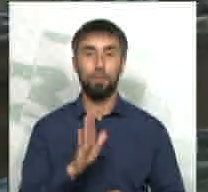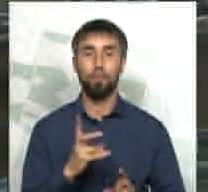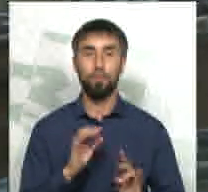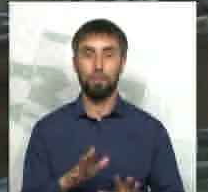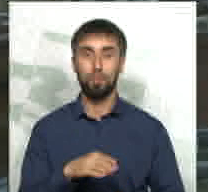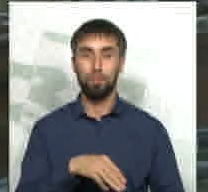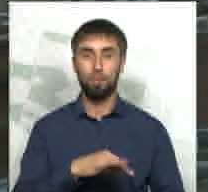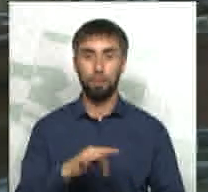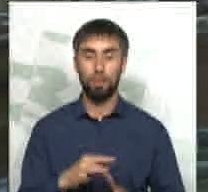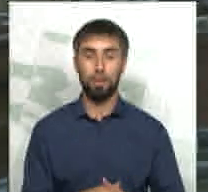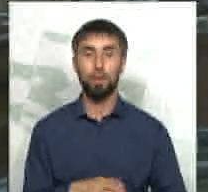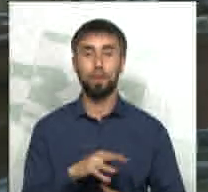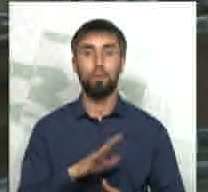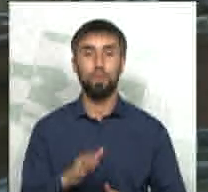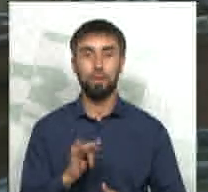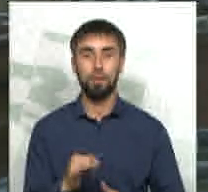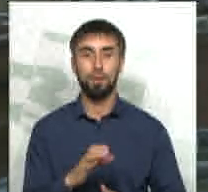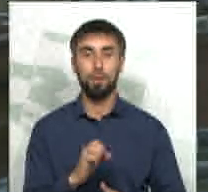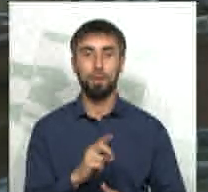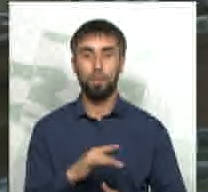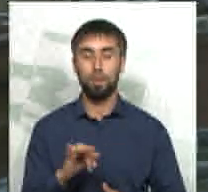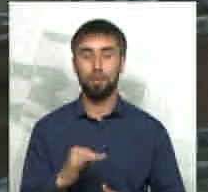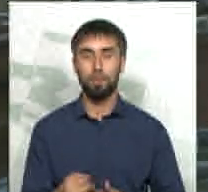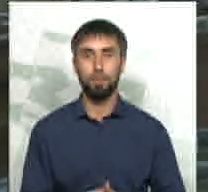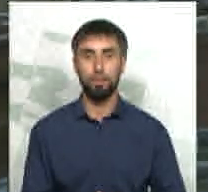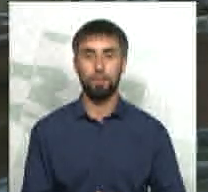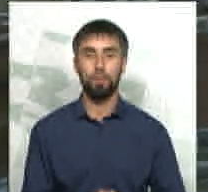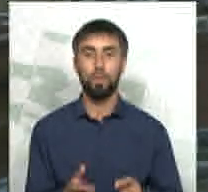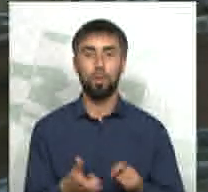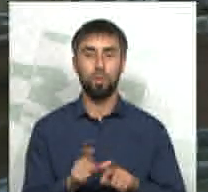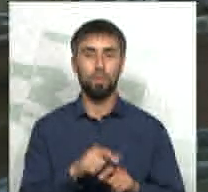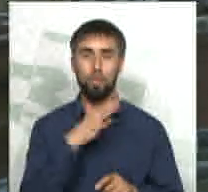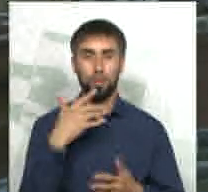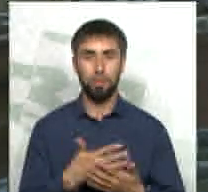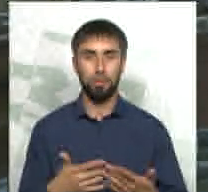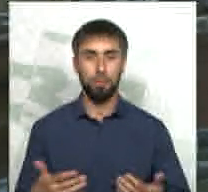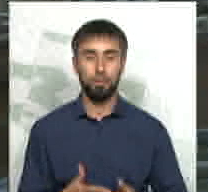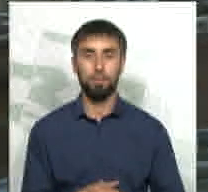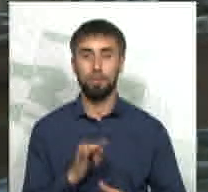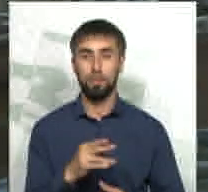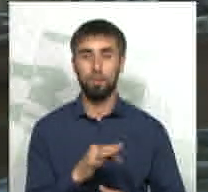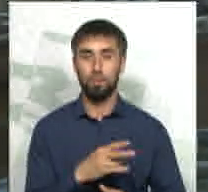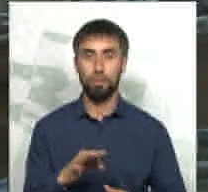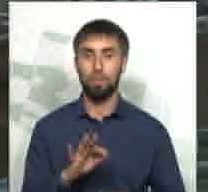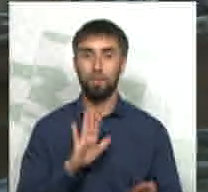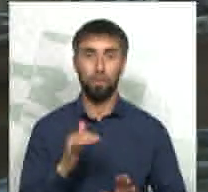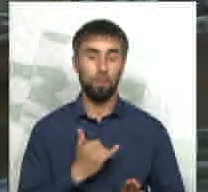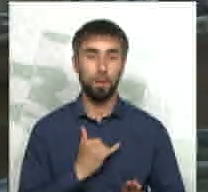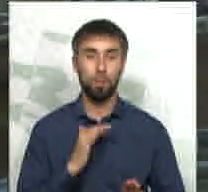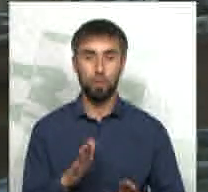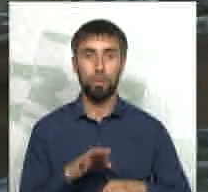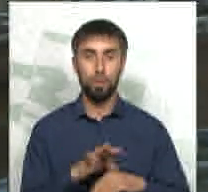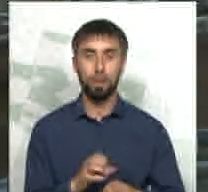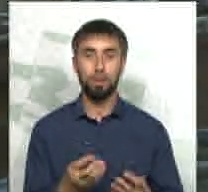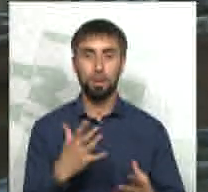только топоры, там будет и сабли, и очень много другое. И, конечно же, выставка у нас будет